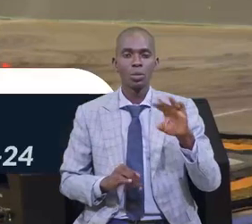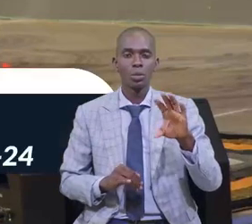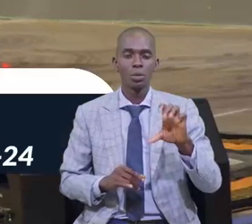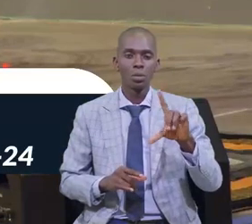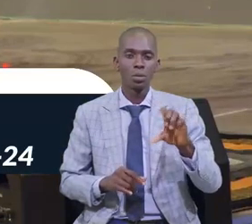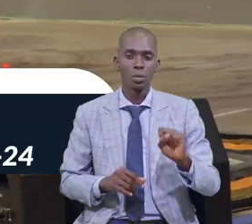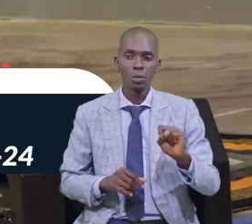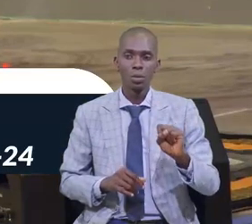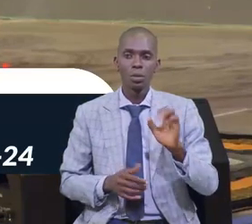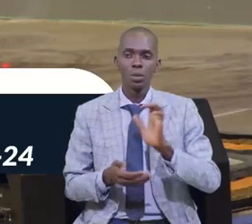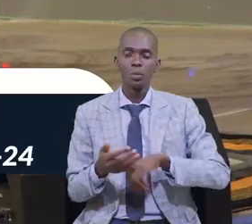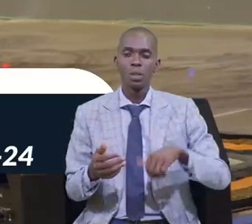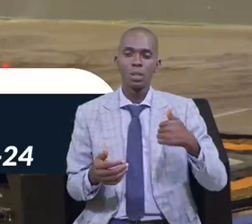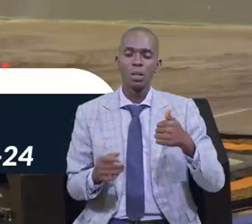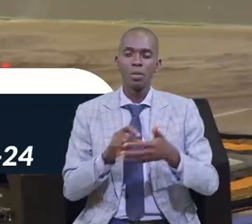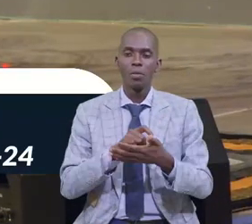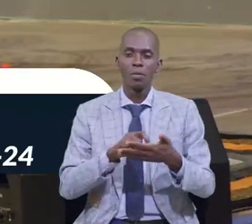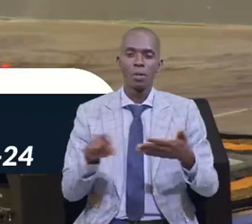Première chronique 10,